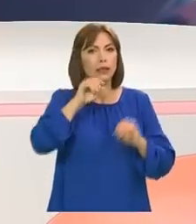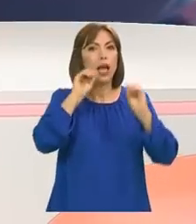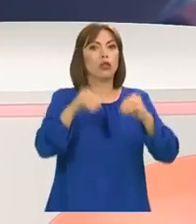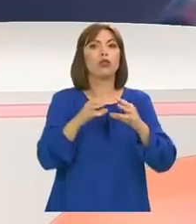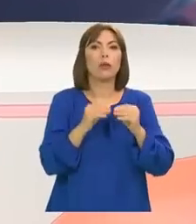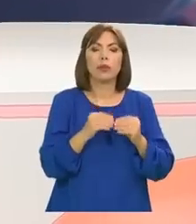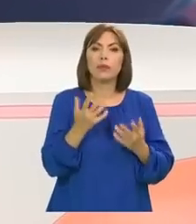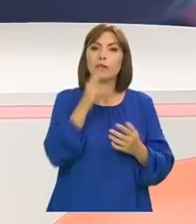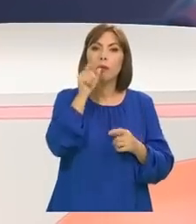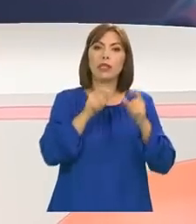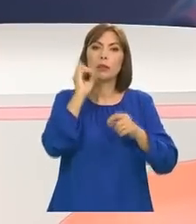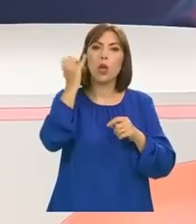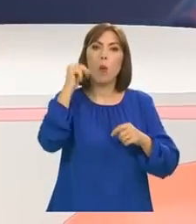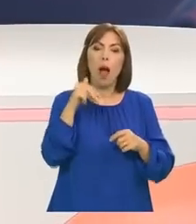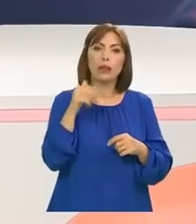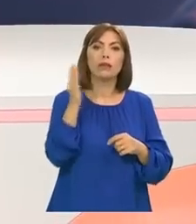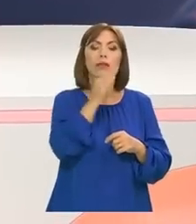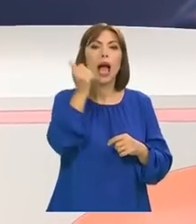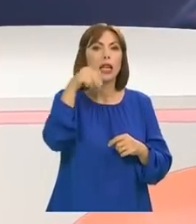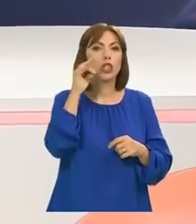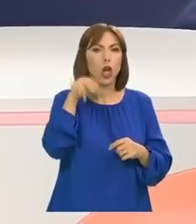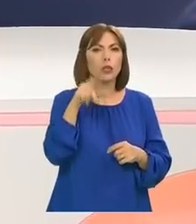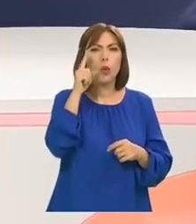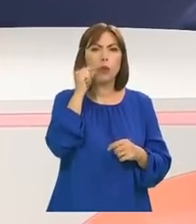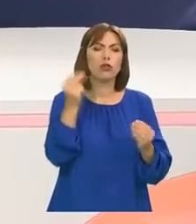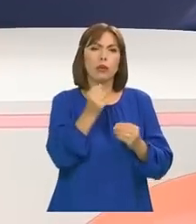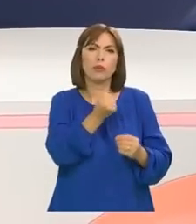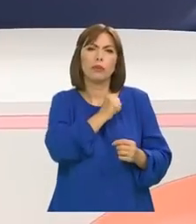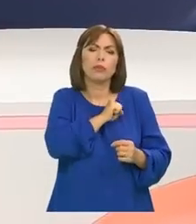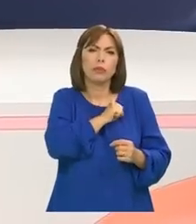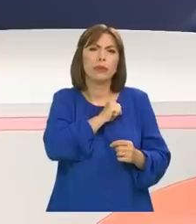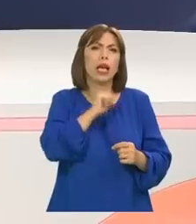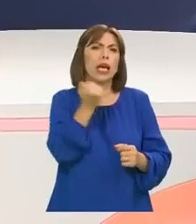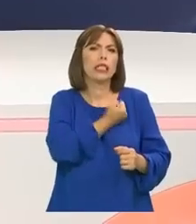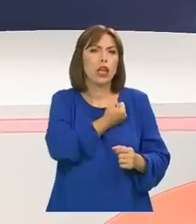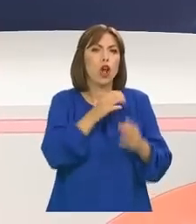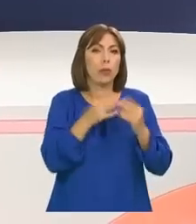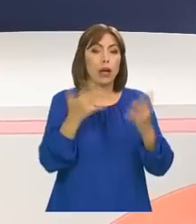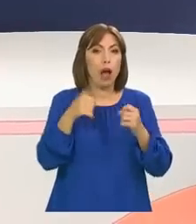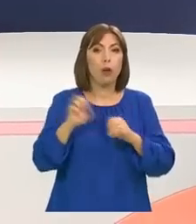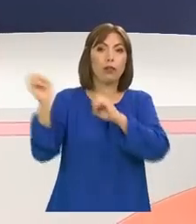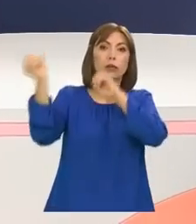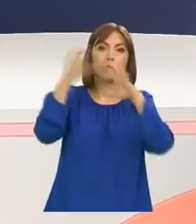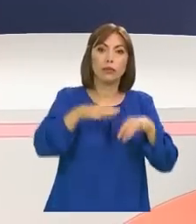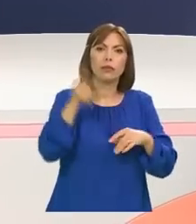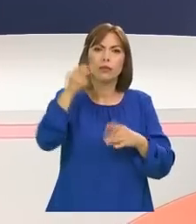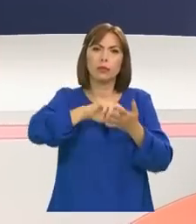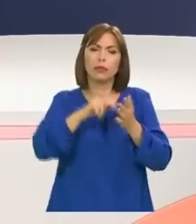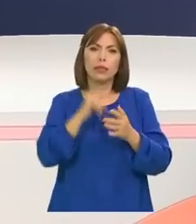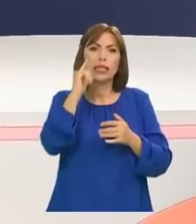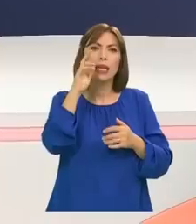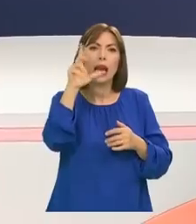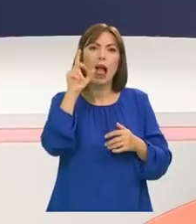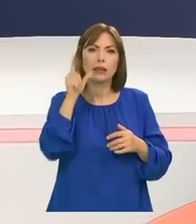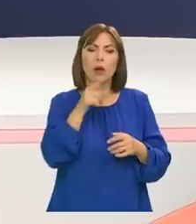în România. Vorbim despre Ioan Anton, unul dintre cei mai temuți interlopi români, care acum a fost extradat. Opera în Irlanda, unde